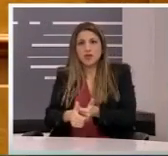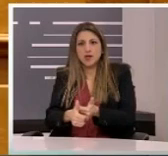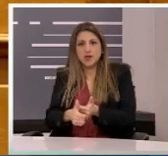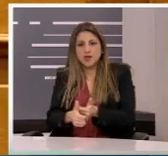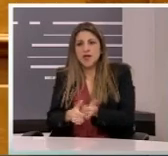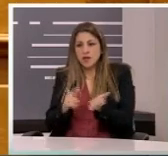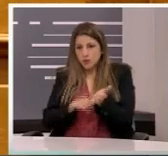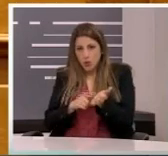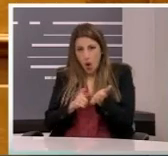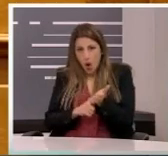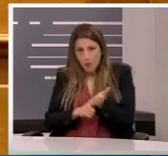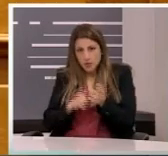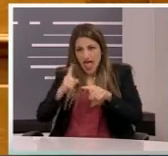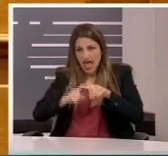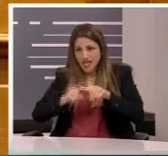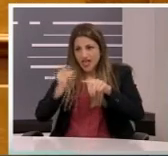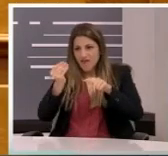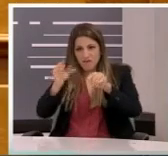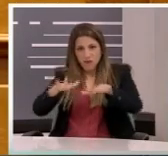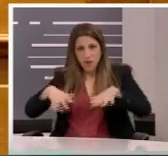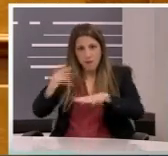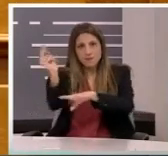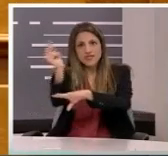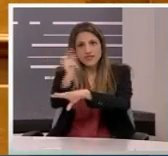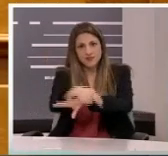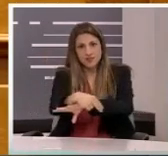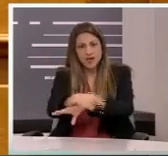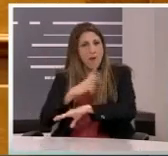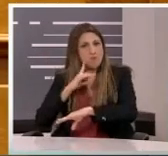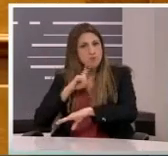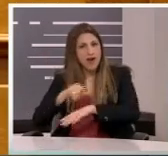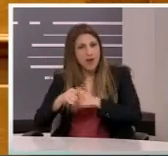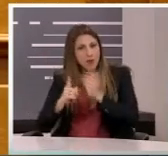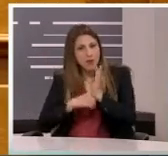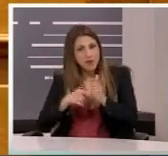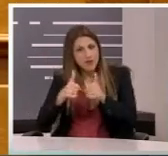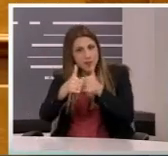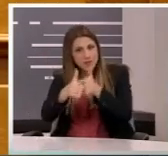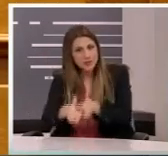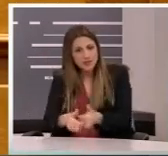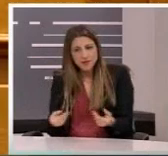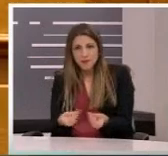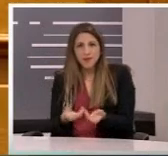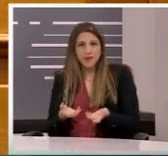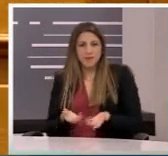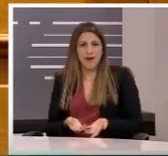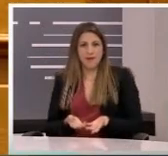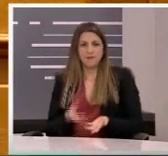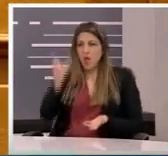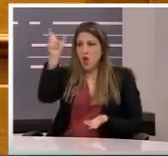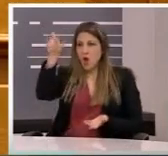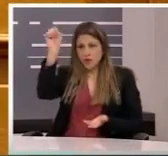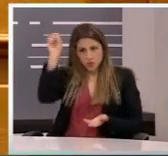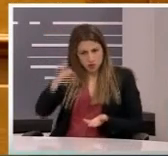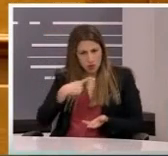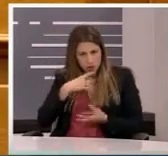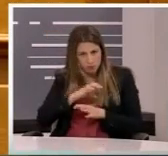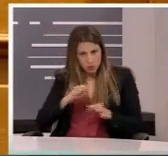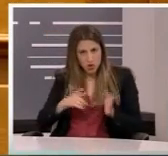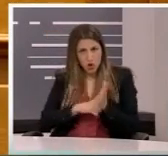προηγουμένως. Δεν προσδιορίζεται παράνομη πράξη. Δεν αναδεικνύεται ότι ευνόησε μια συγκεκριμένη εταιρεία ή ένα